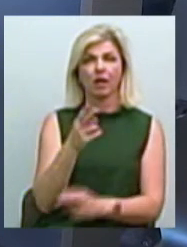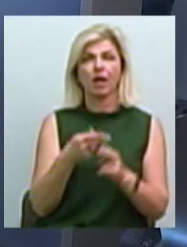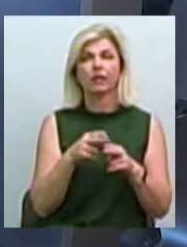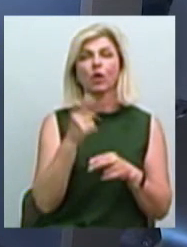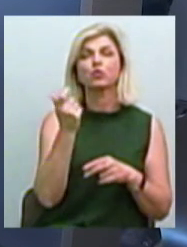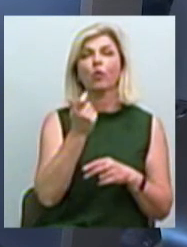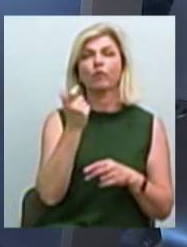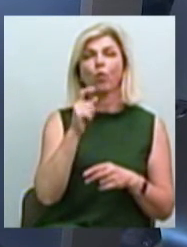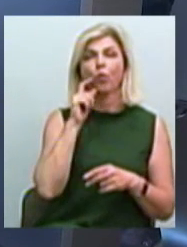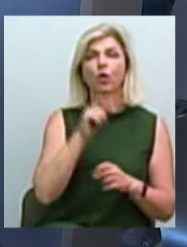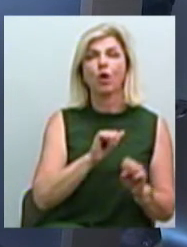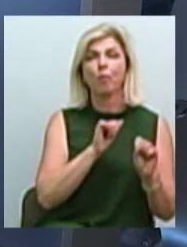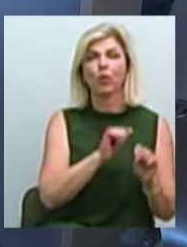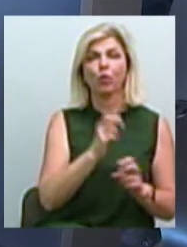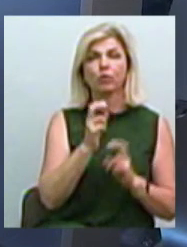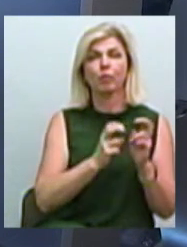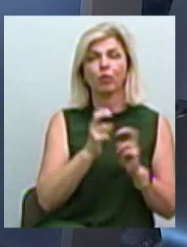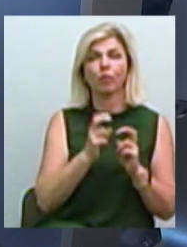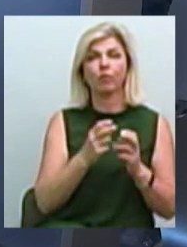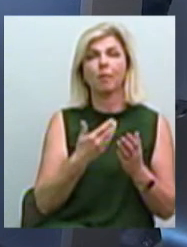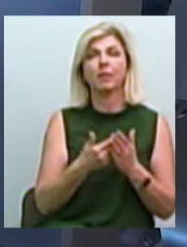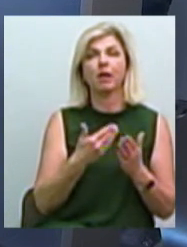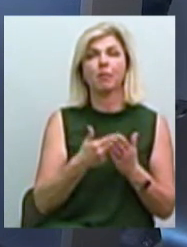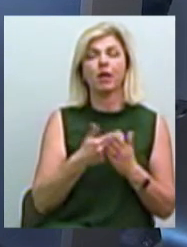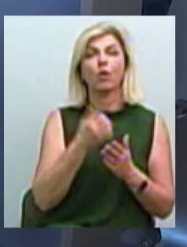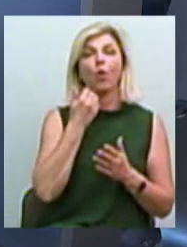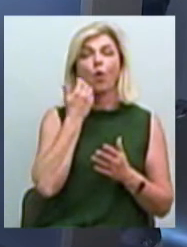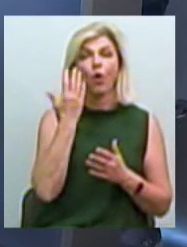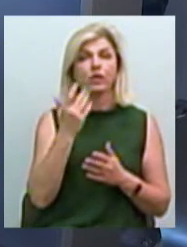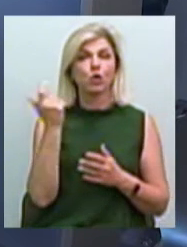Укроборонпрома. Опять-таки, то есть, пример, когда